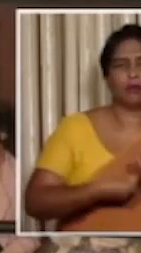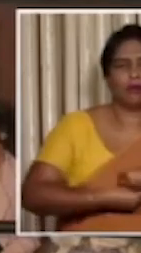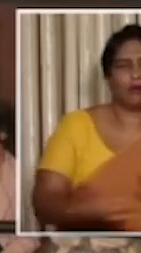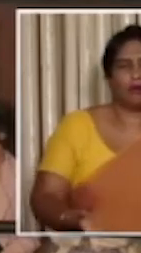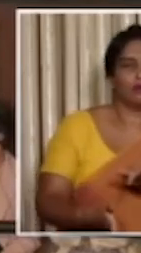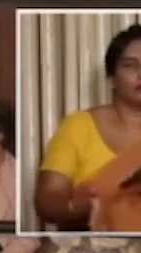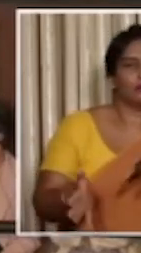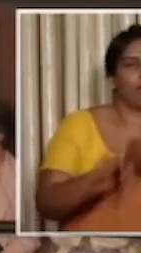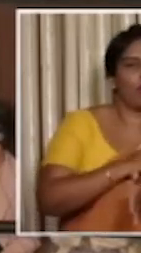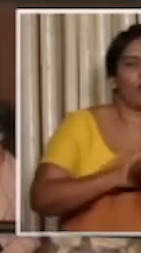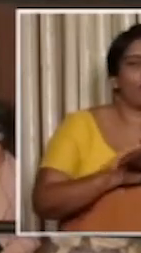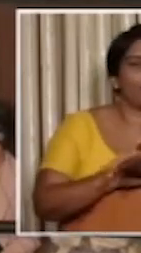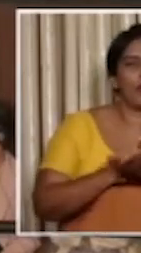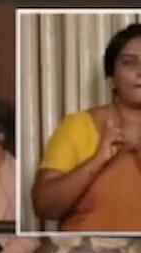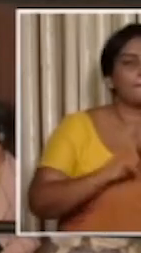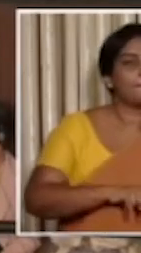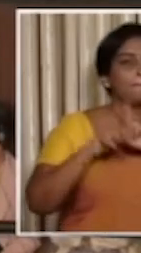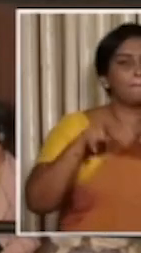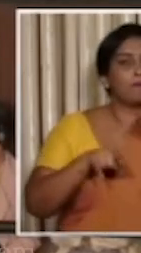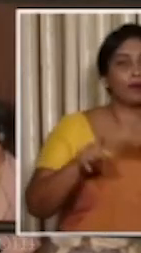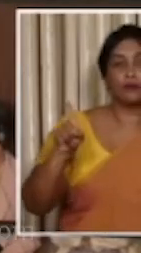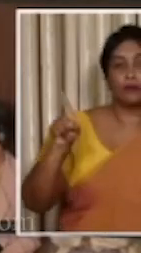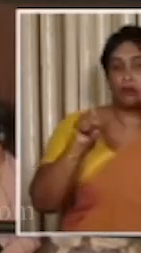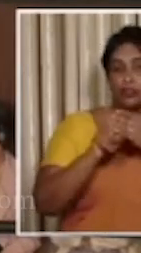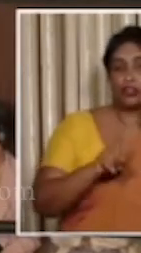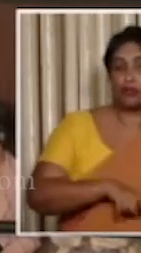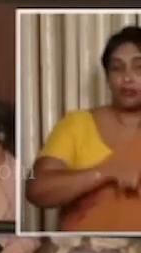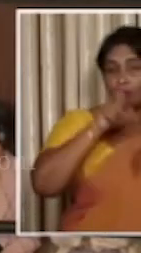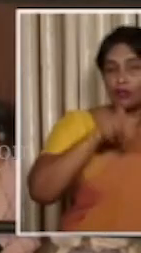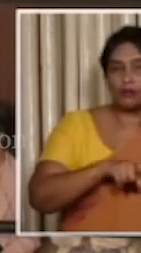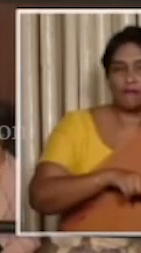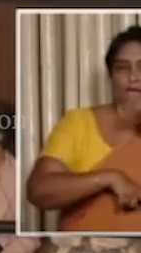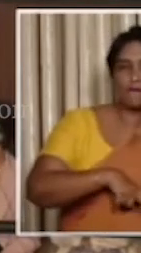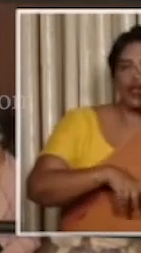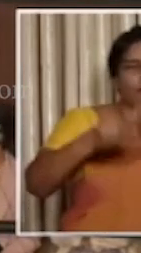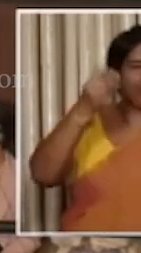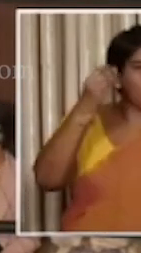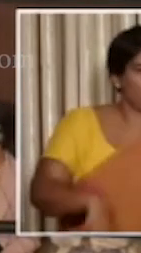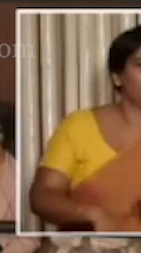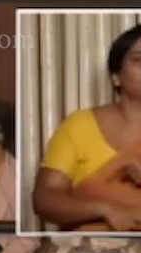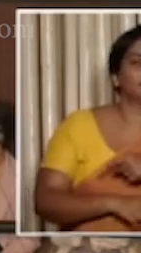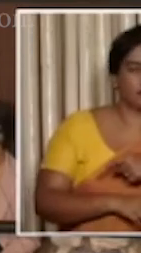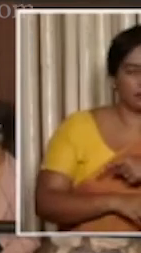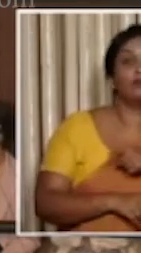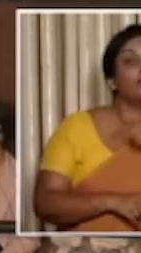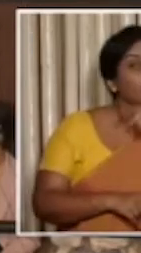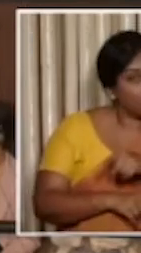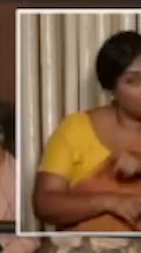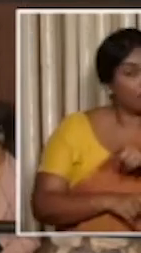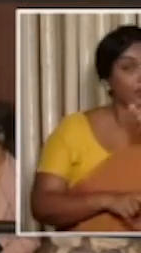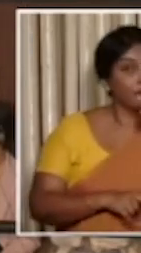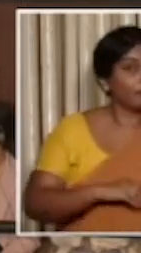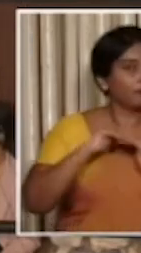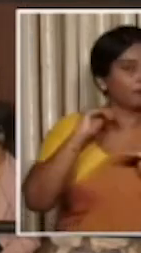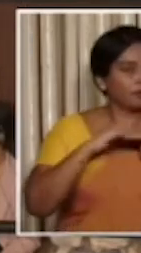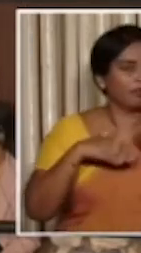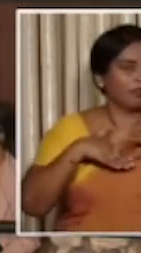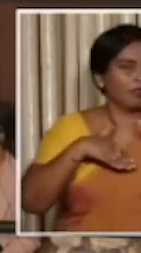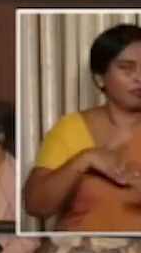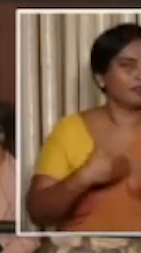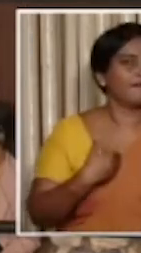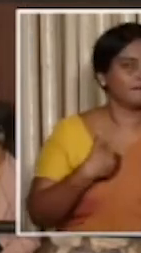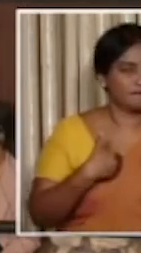ආකාරය. මේ පාර්ලිමේන්තුව කෙරෙහි ජනතාවගේ විශ්වාසය බිඳ වැටුණු ආකාරය. ඒවා අපි ප්‍රායෝගික අත්විඳලා